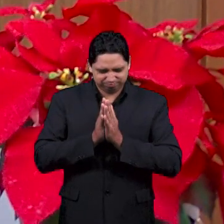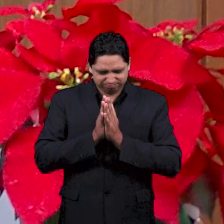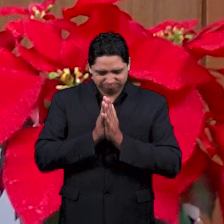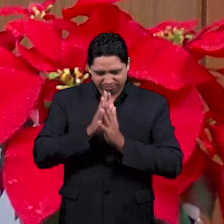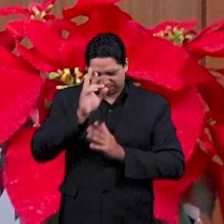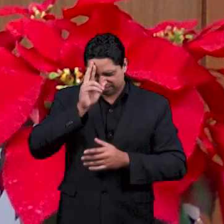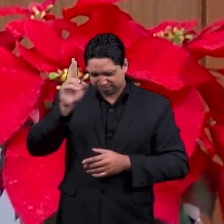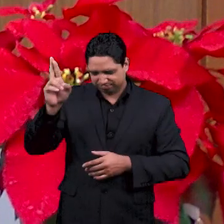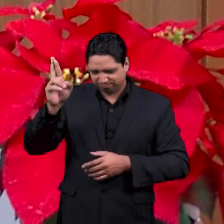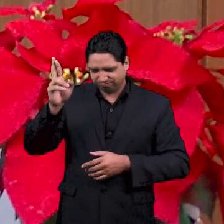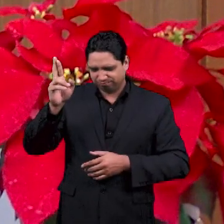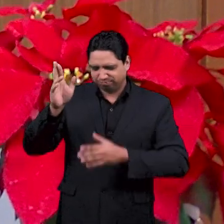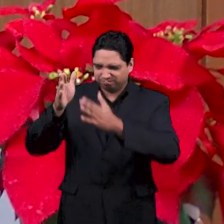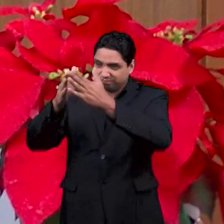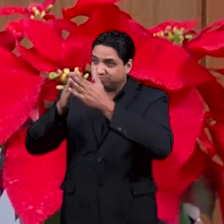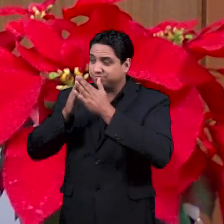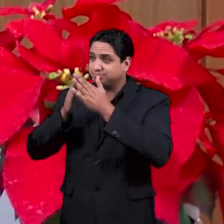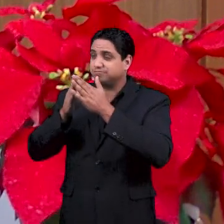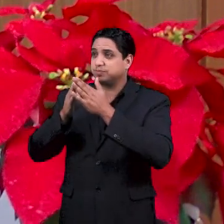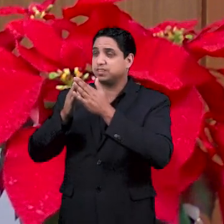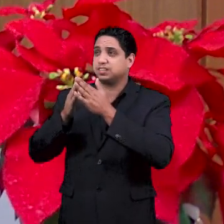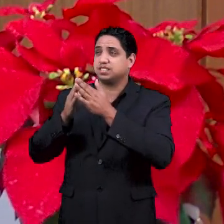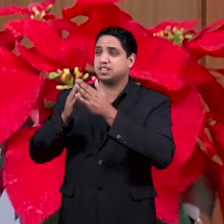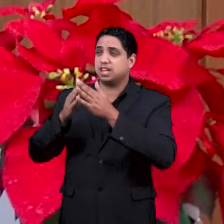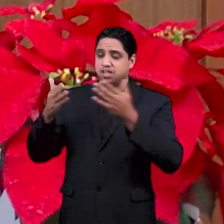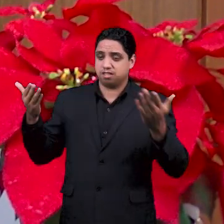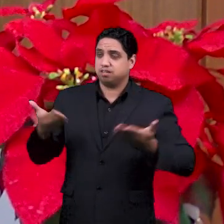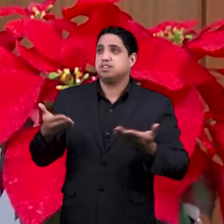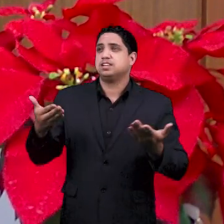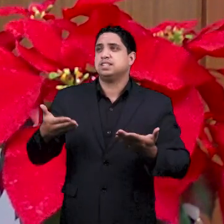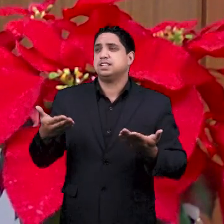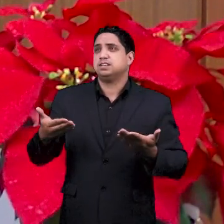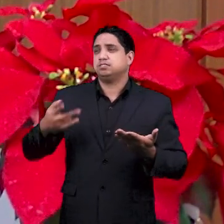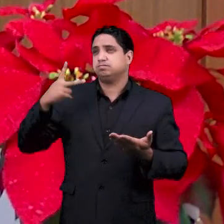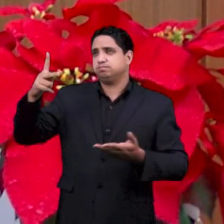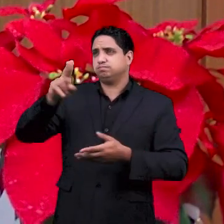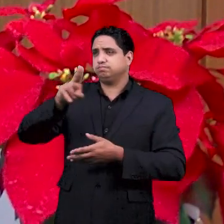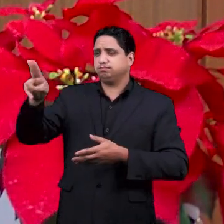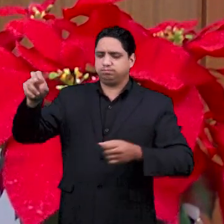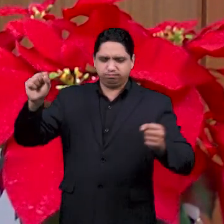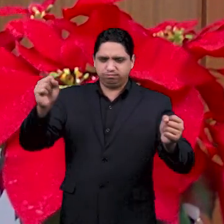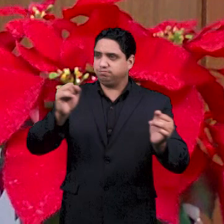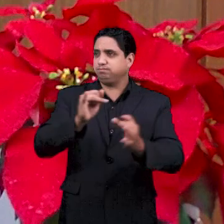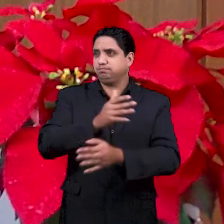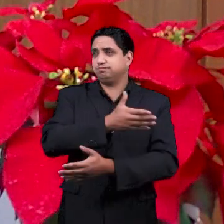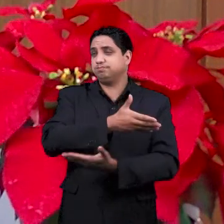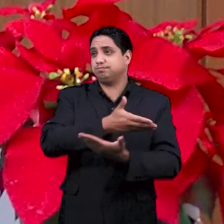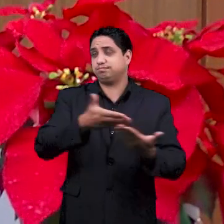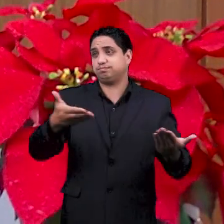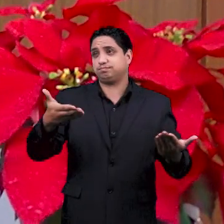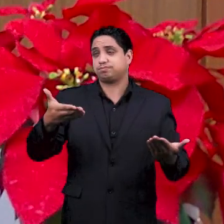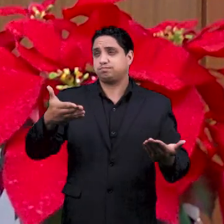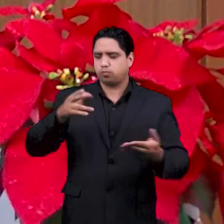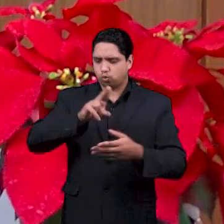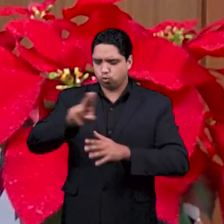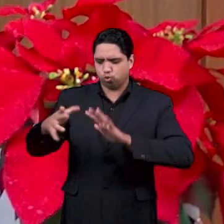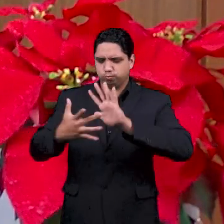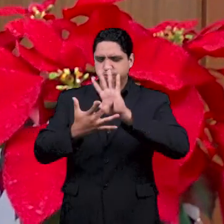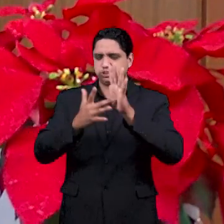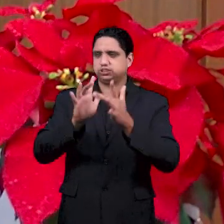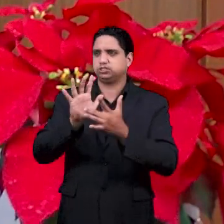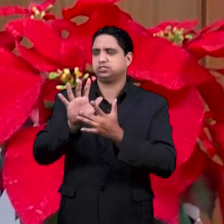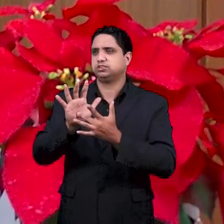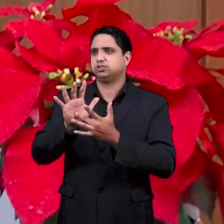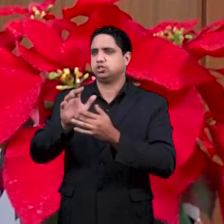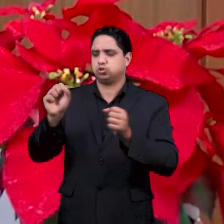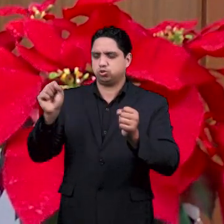Господь и Бог, мы просим Тебя в этот час прославь имя Свое и прославь